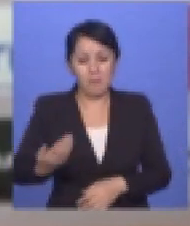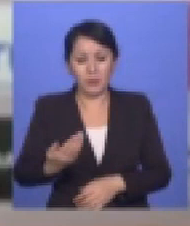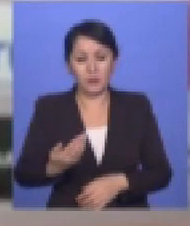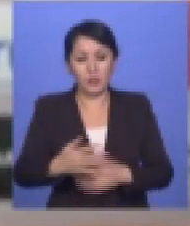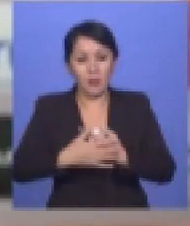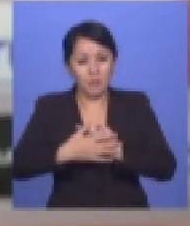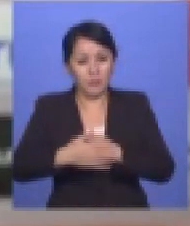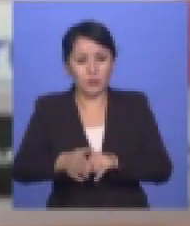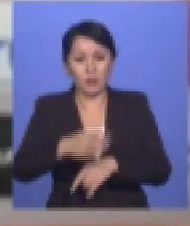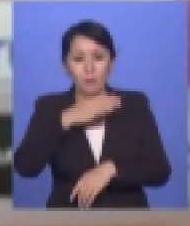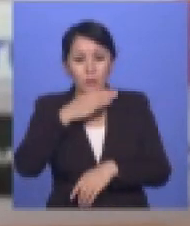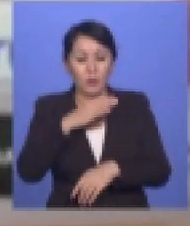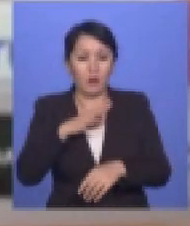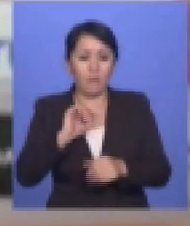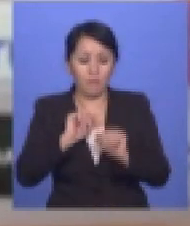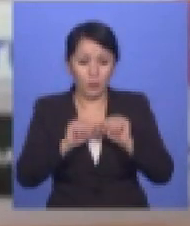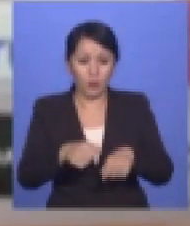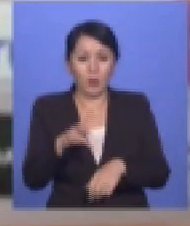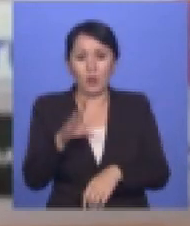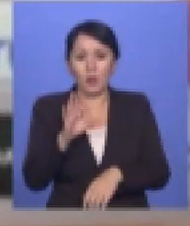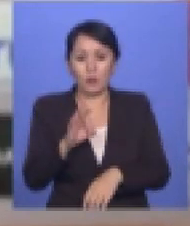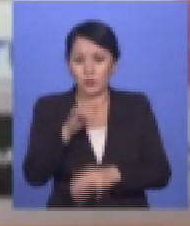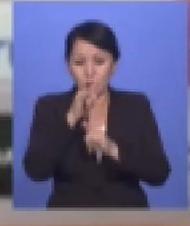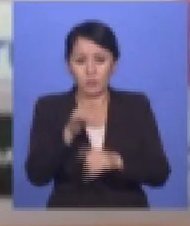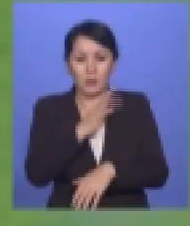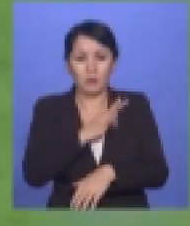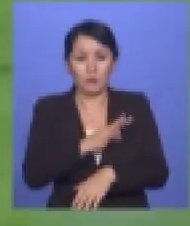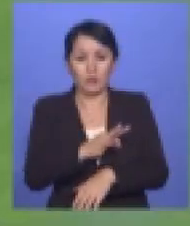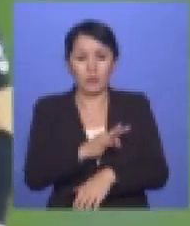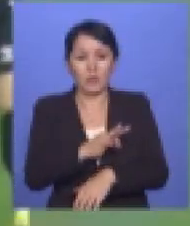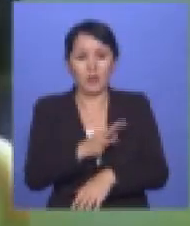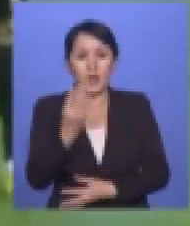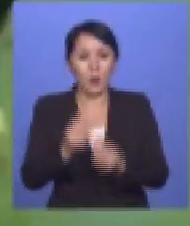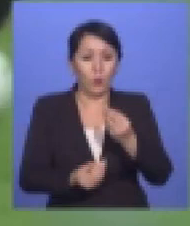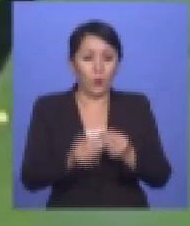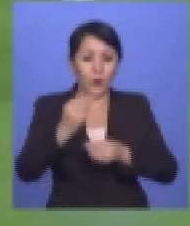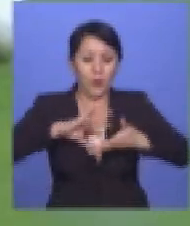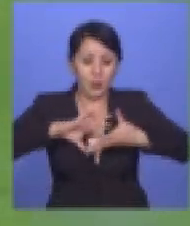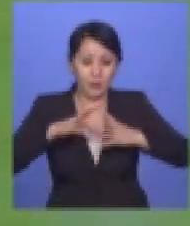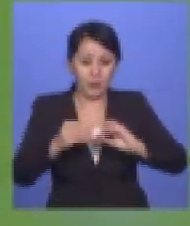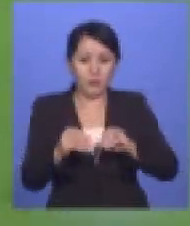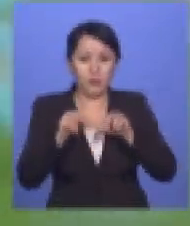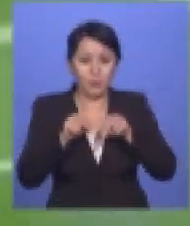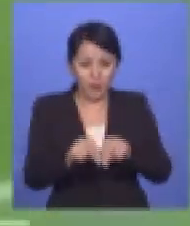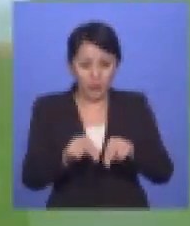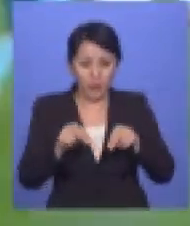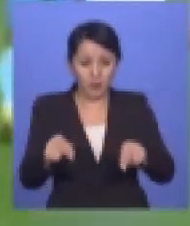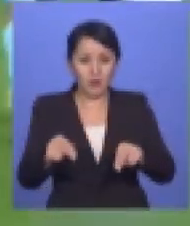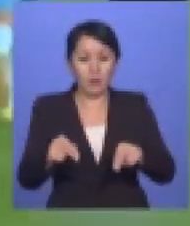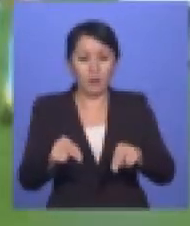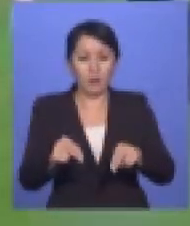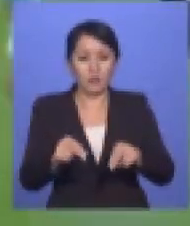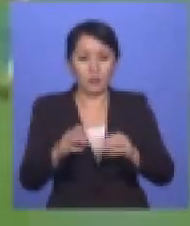алға шығатын қаншама мүмкіндіктер болды. Бірақ біз оларды пайдалана алмадық. Осы ойынның қорытындысы бойынша Қызылжар футбол клубының